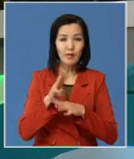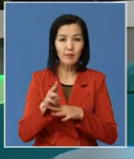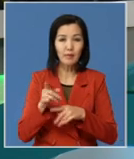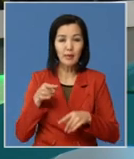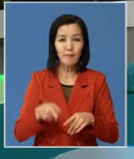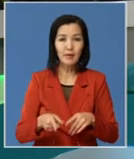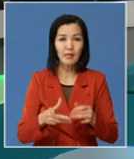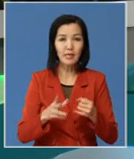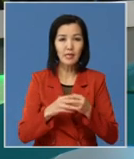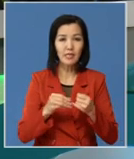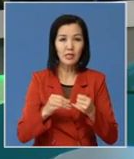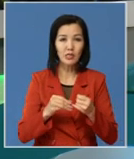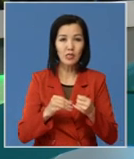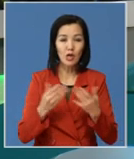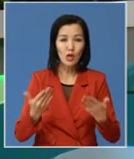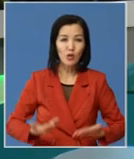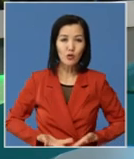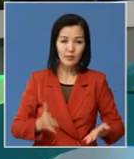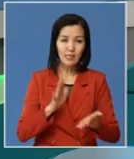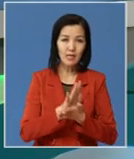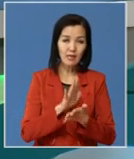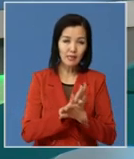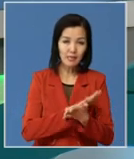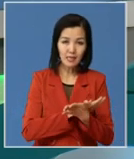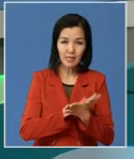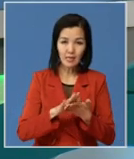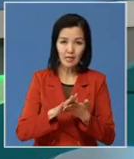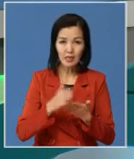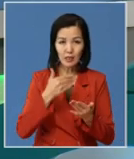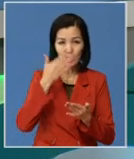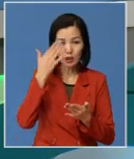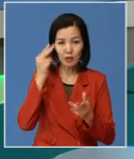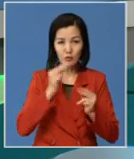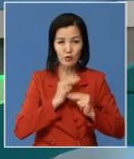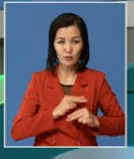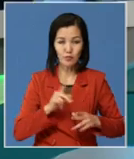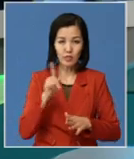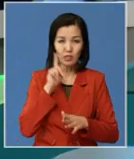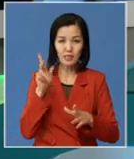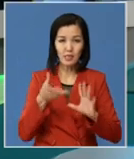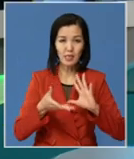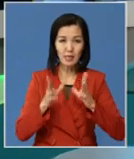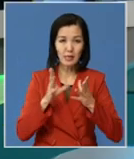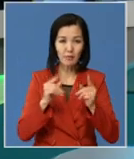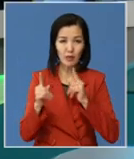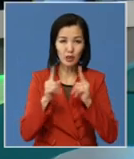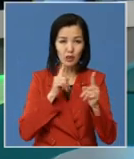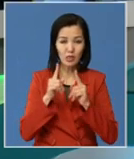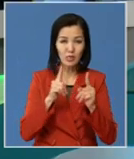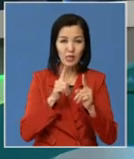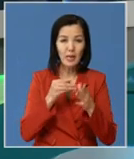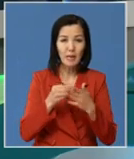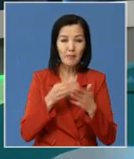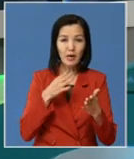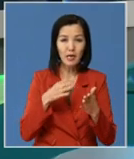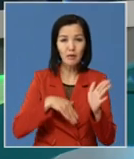Тастанбек қызының музейіне айналдырылған. Шоқан Уәлиханов осы қапал өлкесінде 3 мәрте болып өтті. Соның бірінде